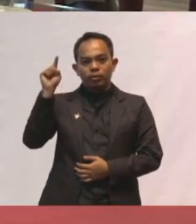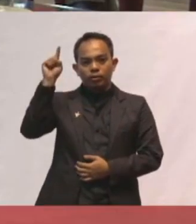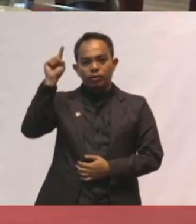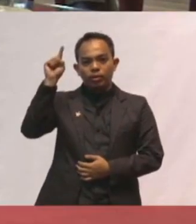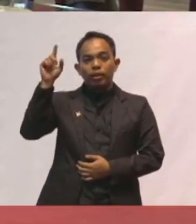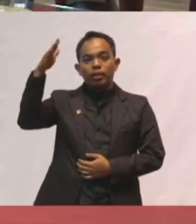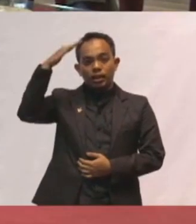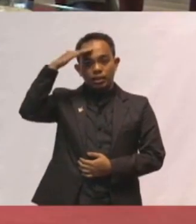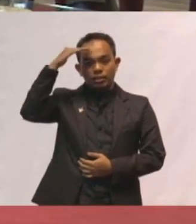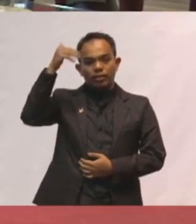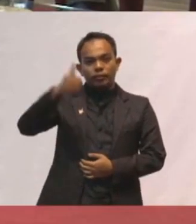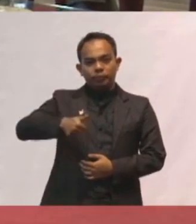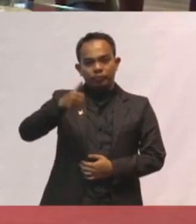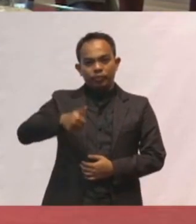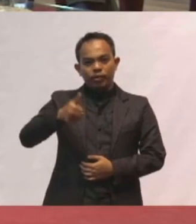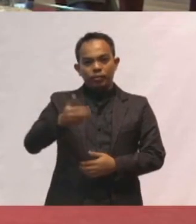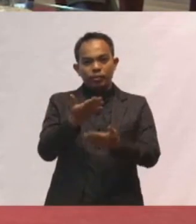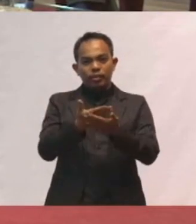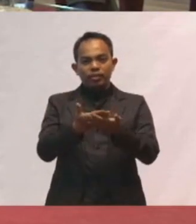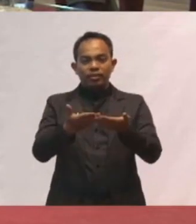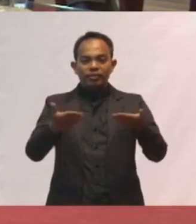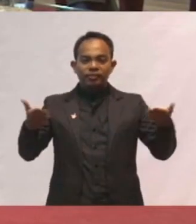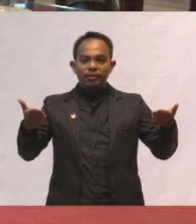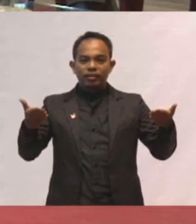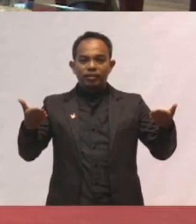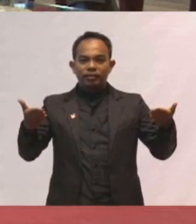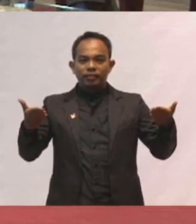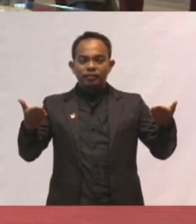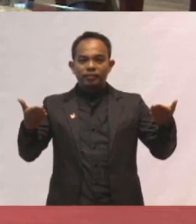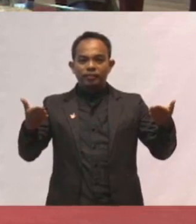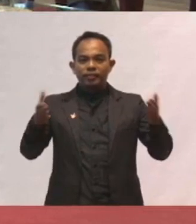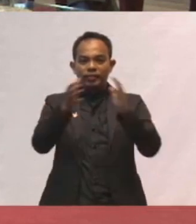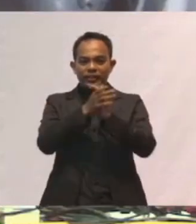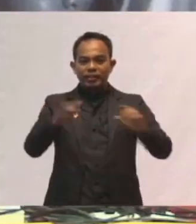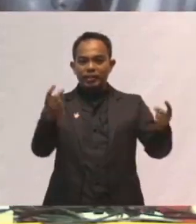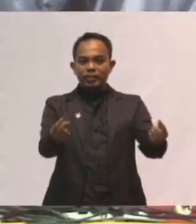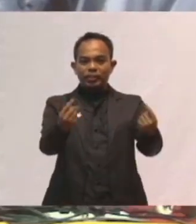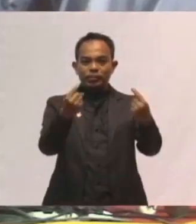السلام عليكم ورحمة الله وبركاته أبدا دائما.